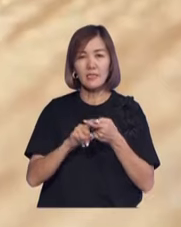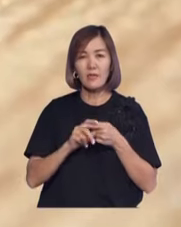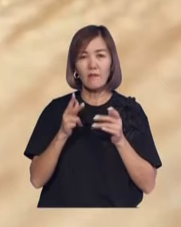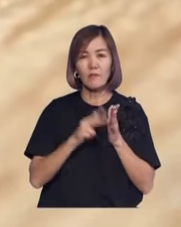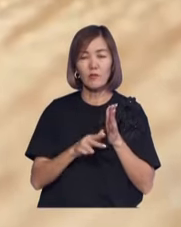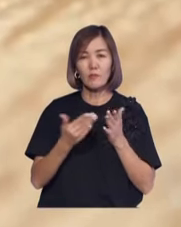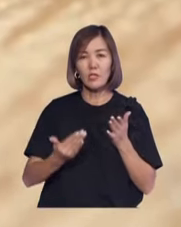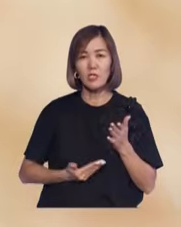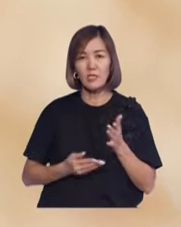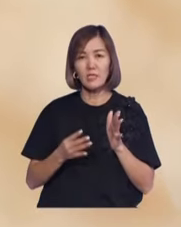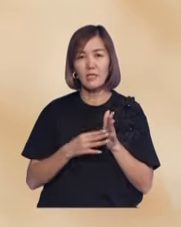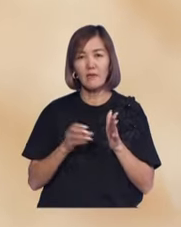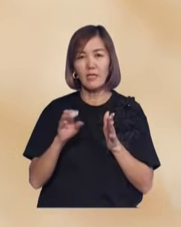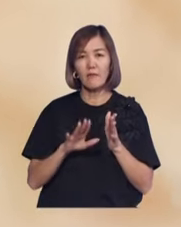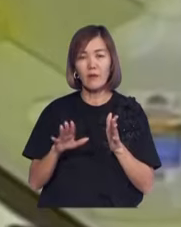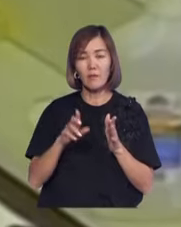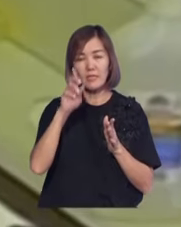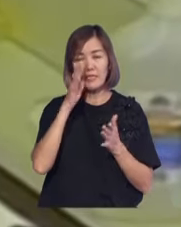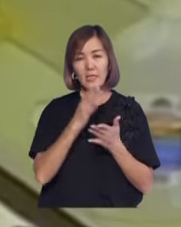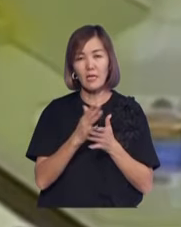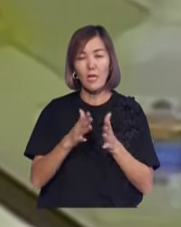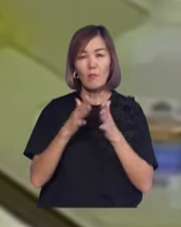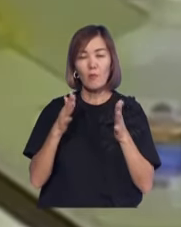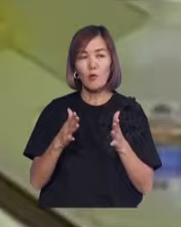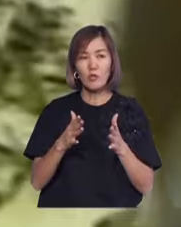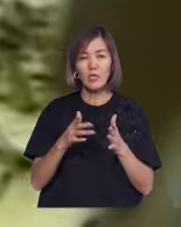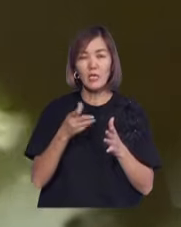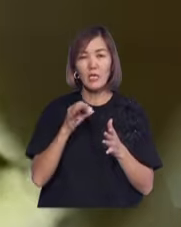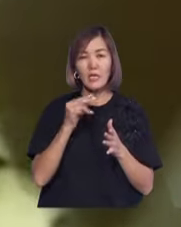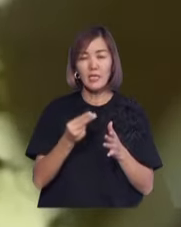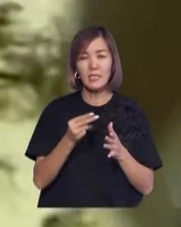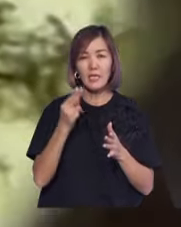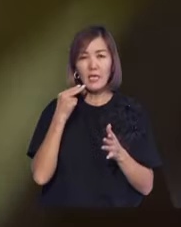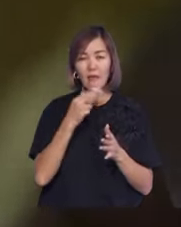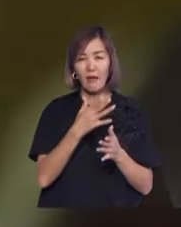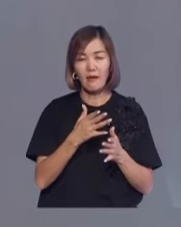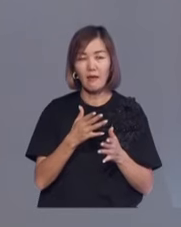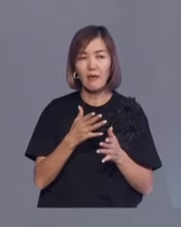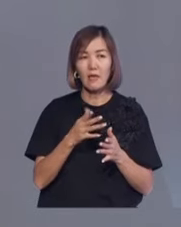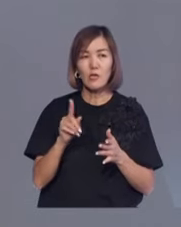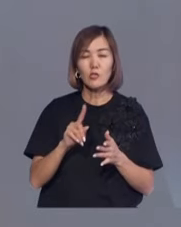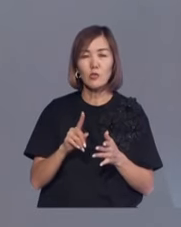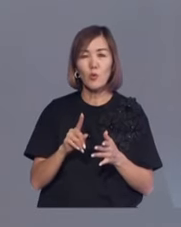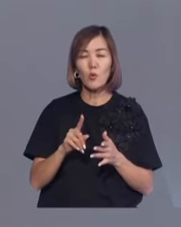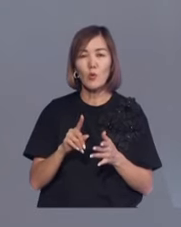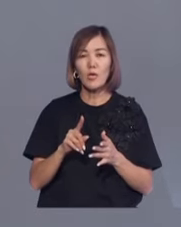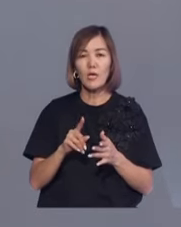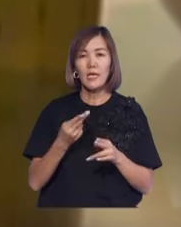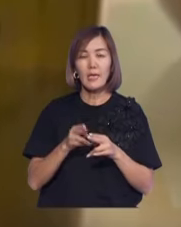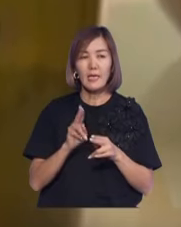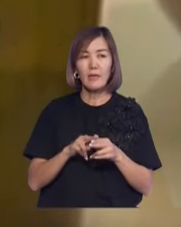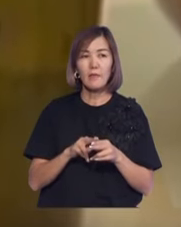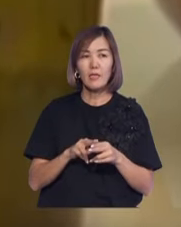80 жителей из 9 европейских стран. Больше всего в Греции и Италии. Подчеркивается, что речь идет именно